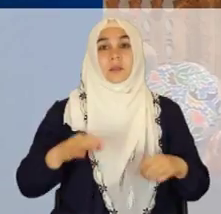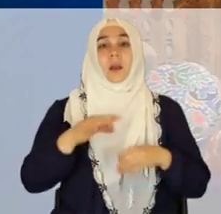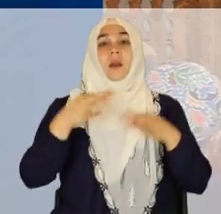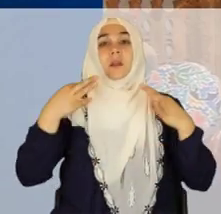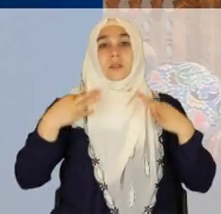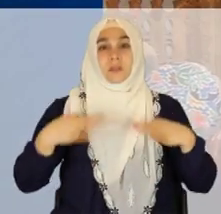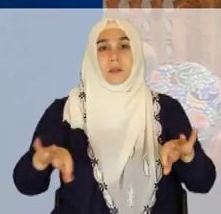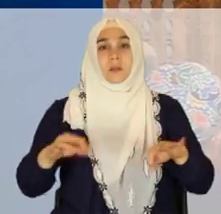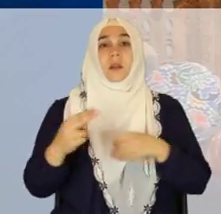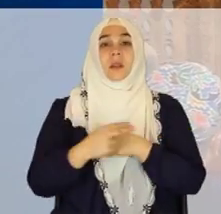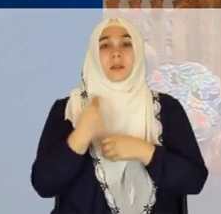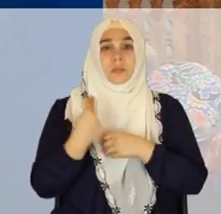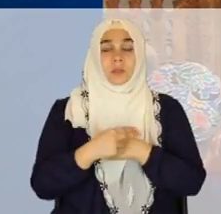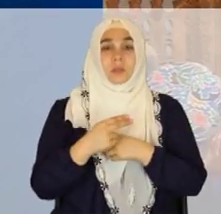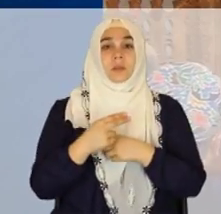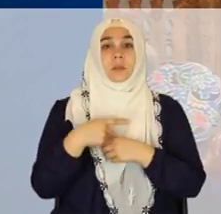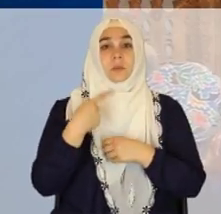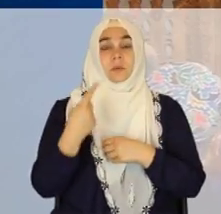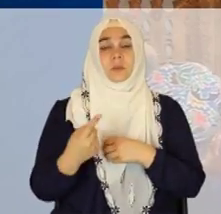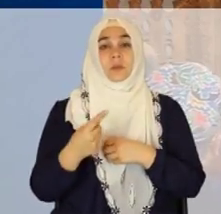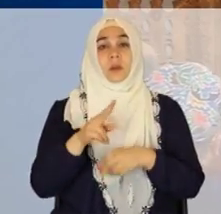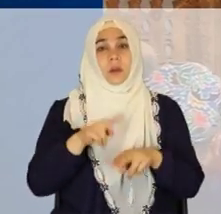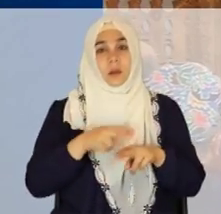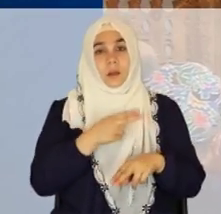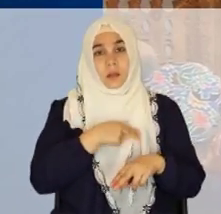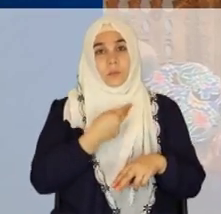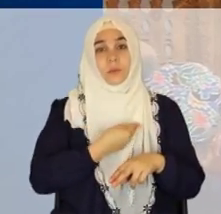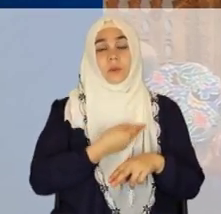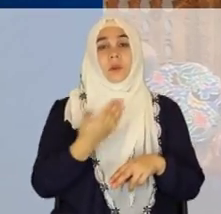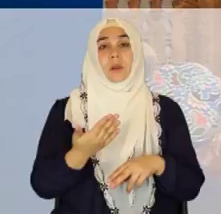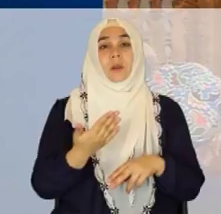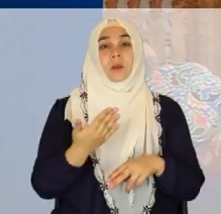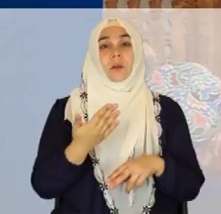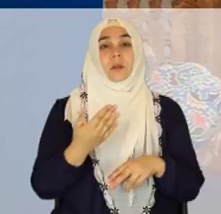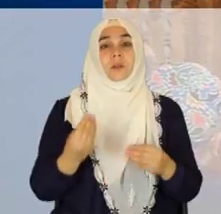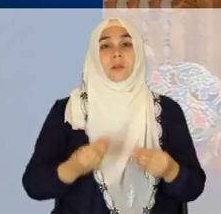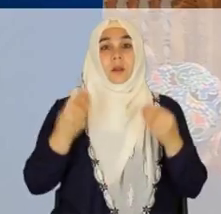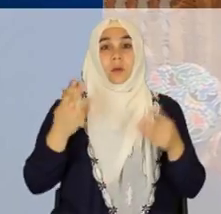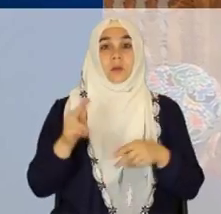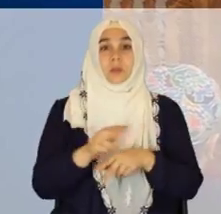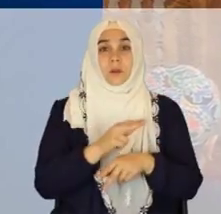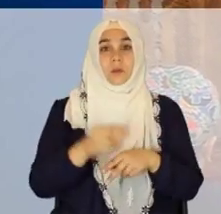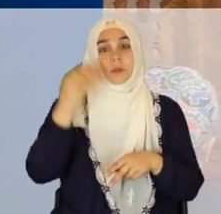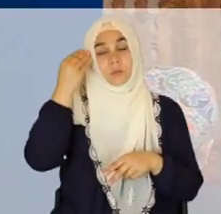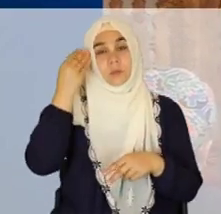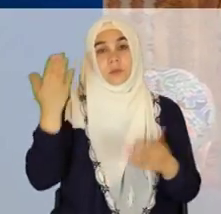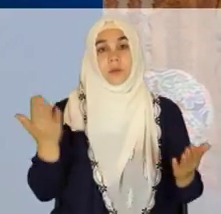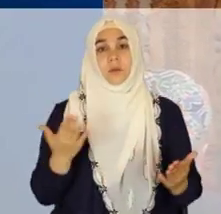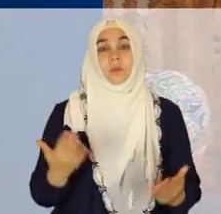shifo topganlik hisoblanadi. Ana qalbni zakot davolashini ma'nosi